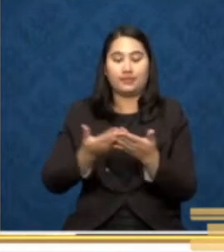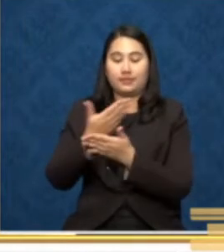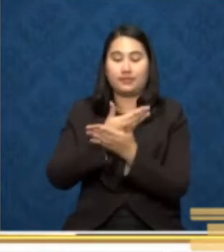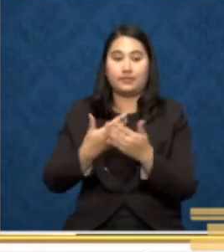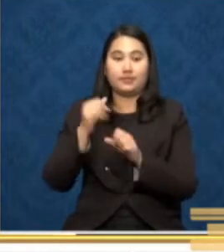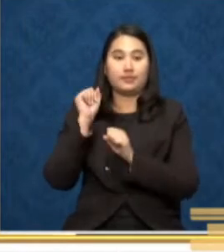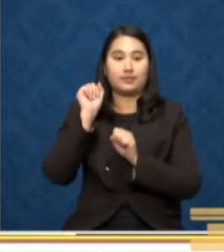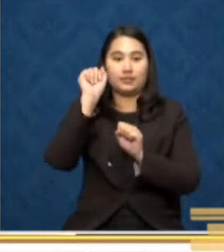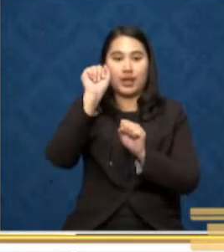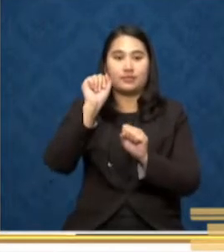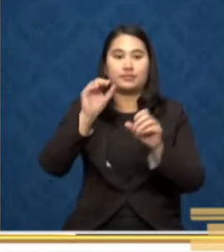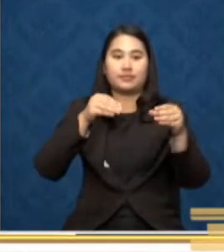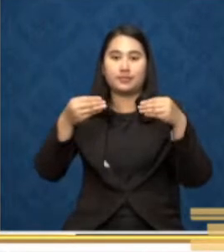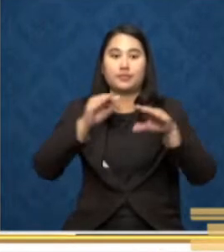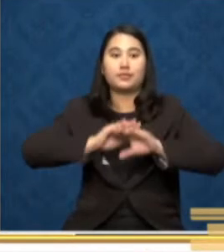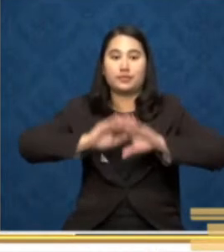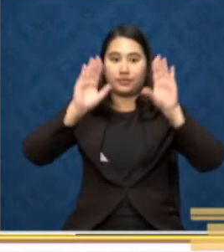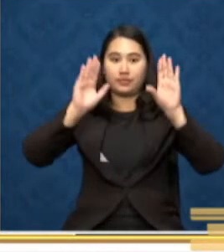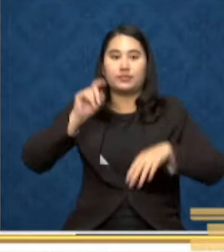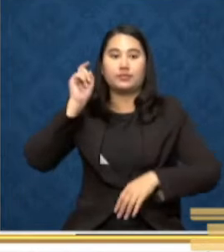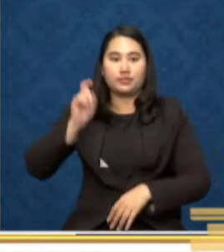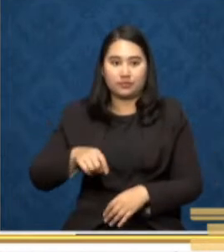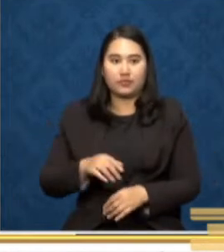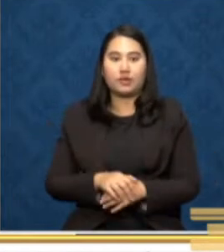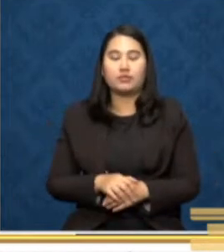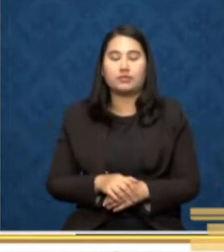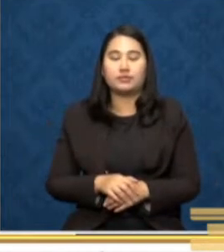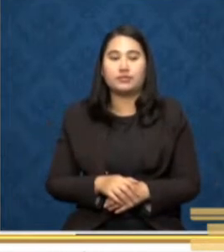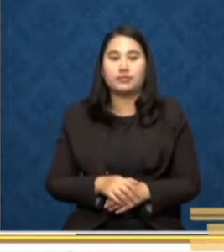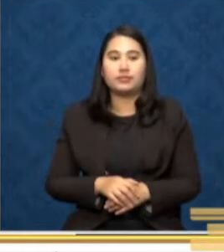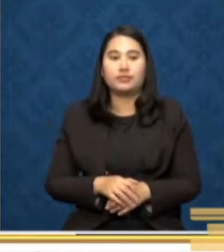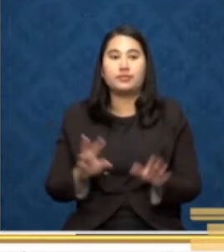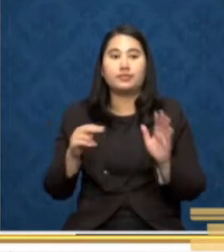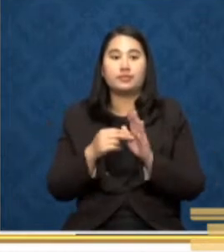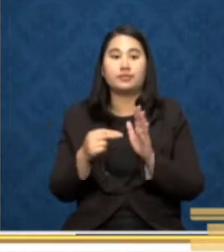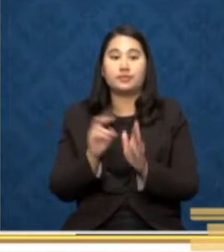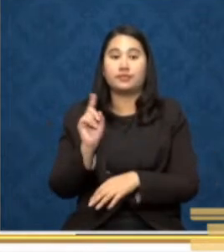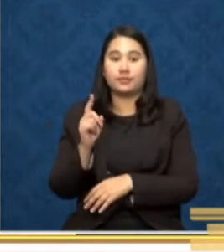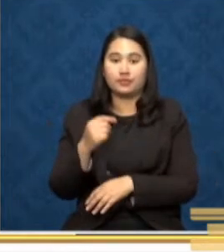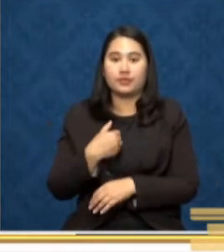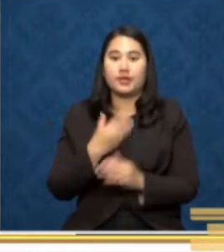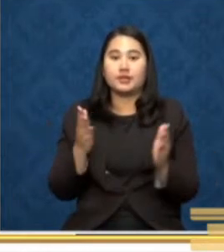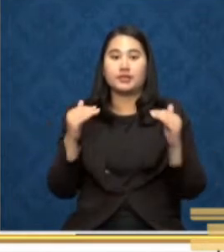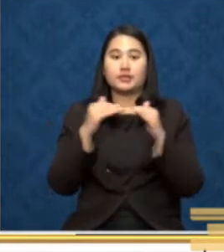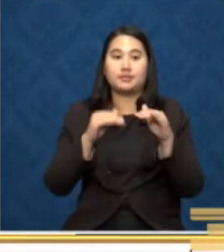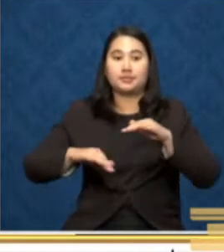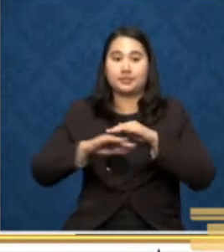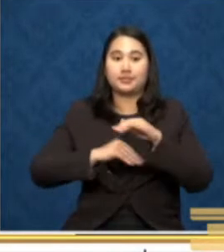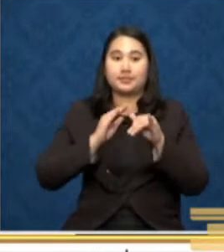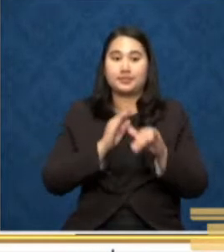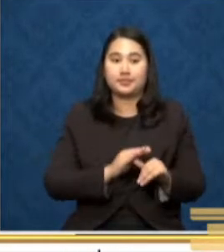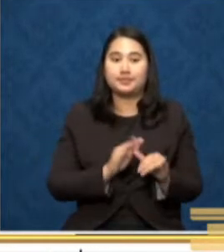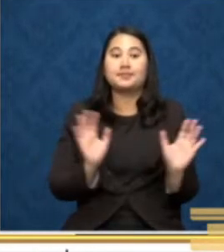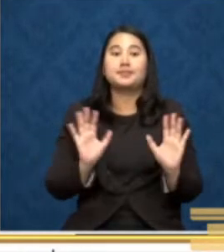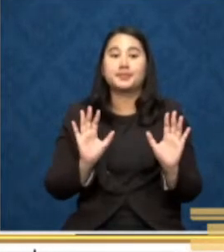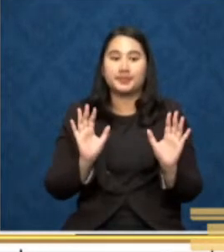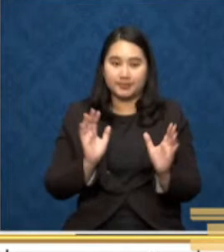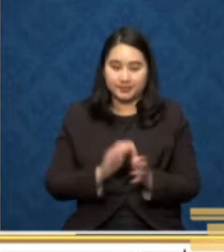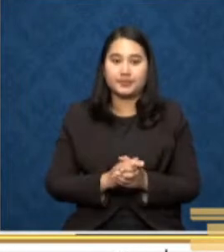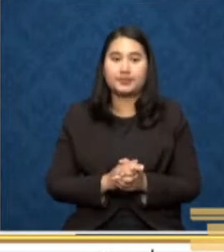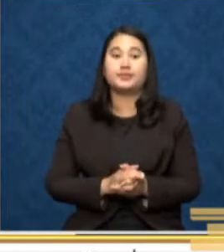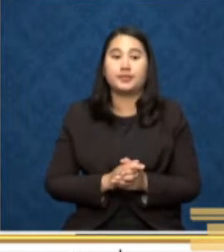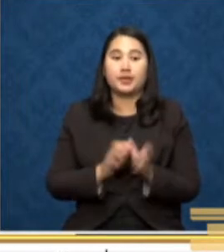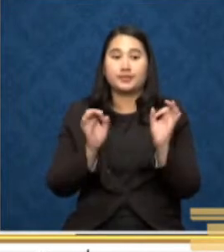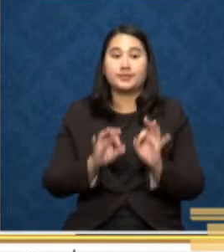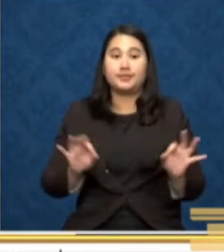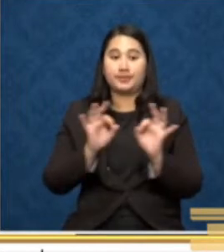ามารถที่ต้องมีการยกเลิกในการที่จะไม่ให้พี่น้องประชาชนถูกริดรอนสิทธิขั้นพื้นฐานในการแสดงออกมีนามประชาชนเพราะฉะนั้นอันนี้จะ